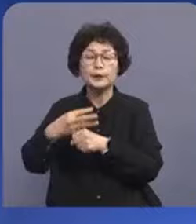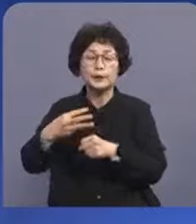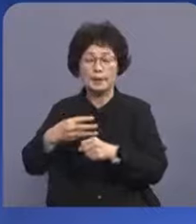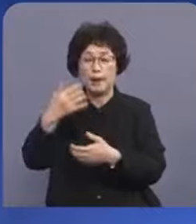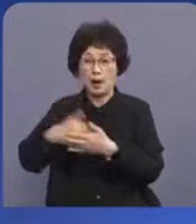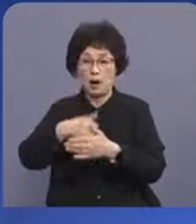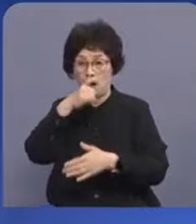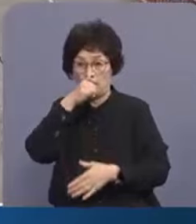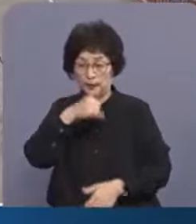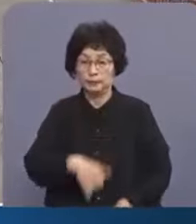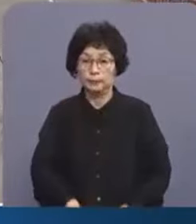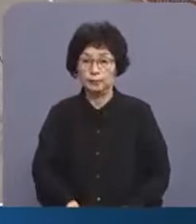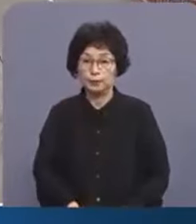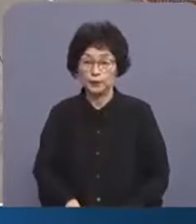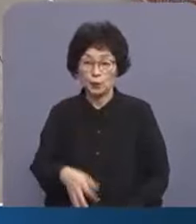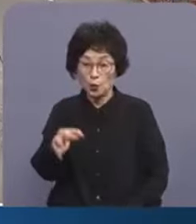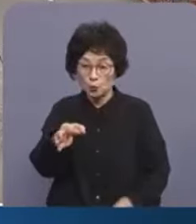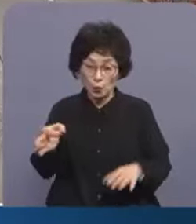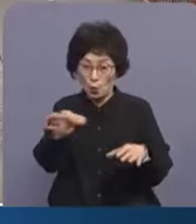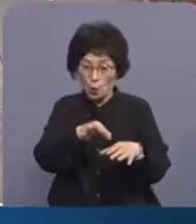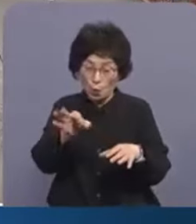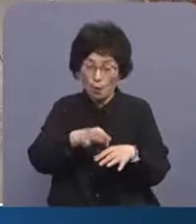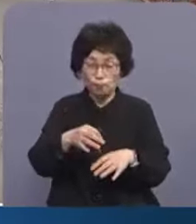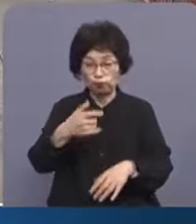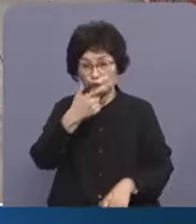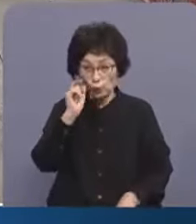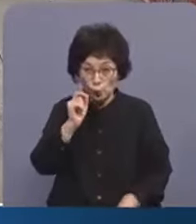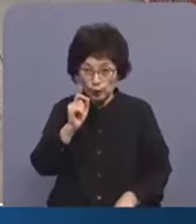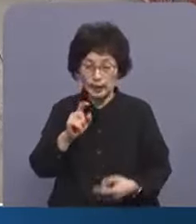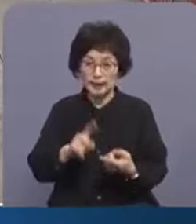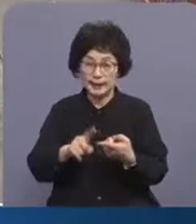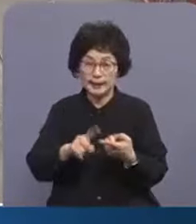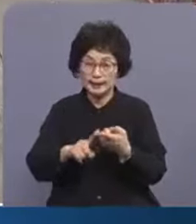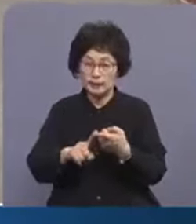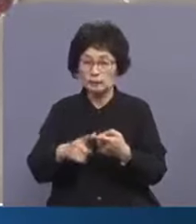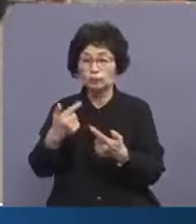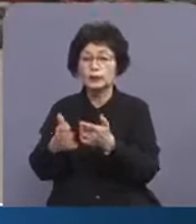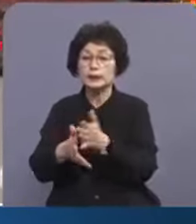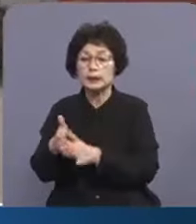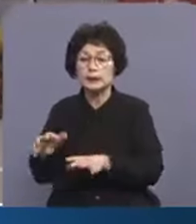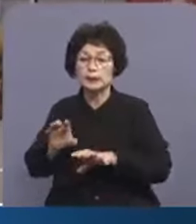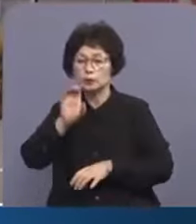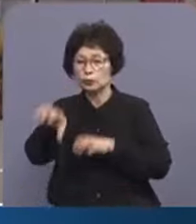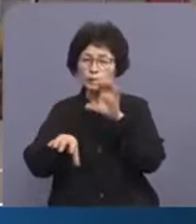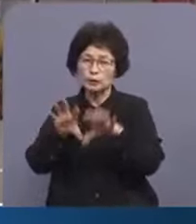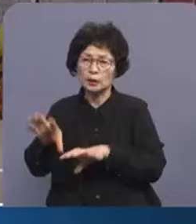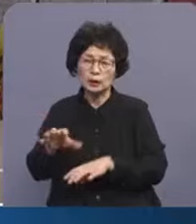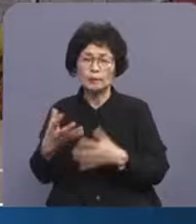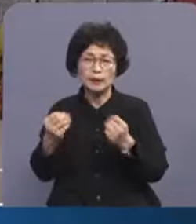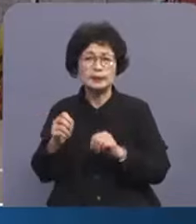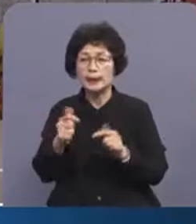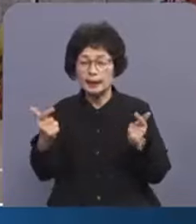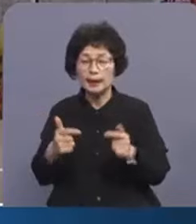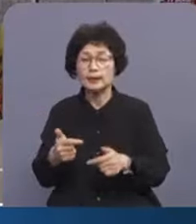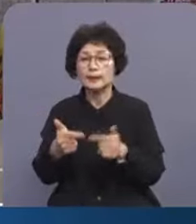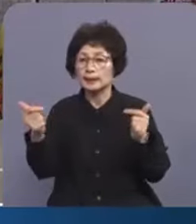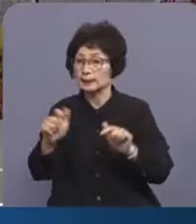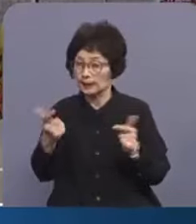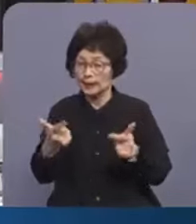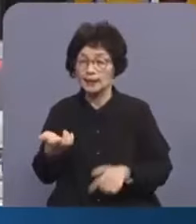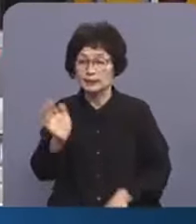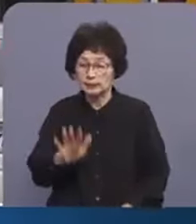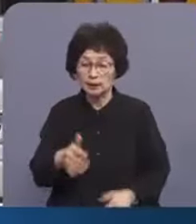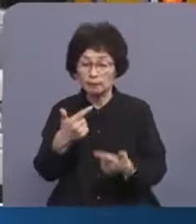때문 의 통행료 수인 미달로 인한 재정 부담은이 크게 늘어나지 않을 것으로 부산시는 보고 있습니다이 그렇다고